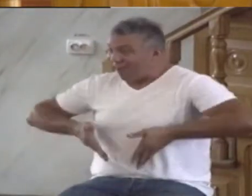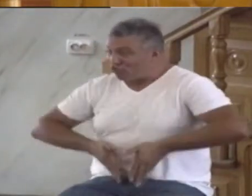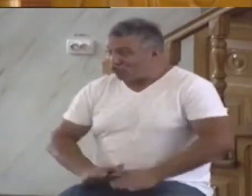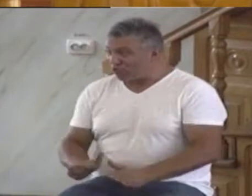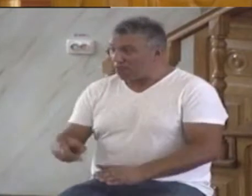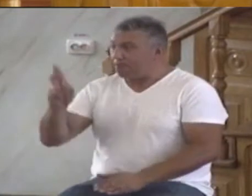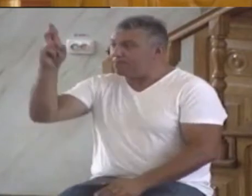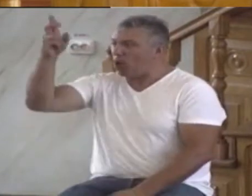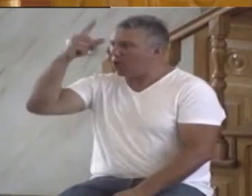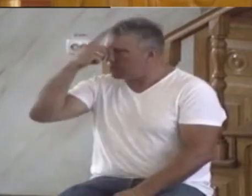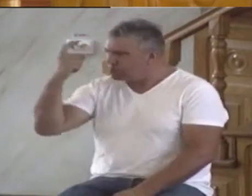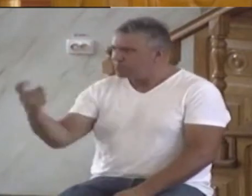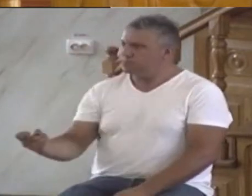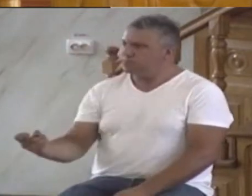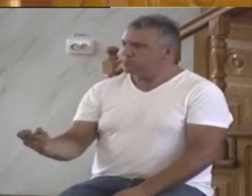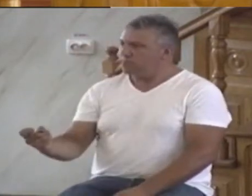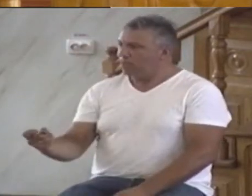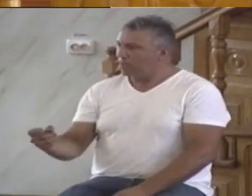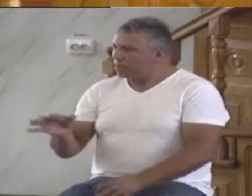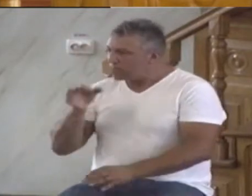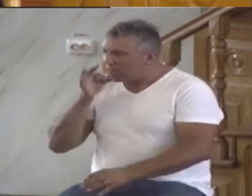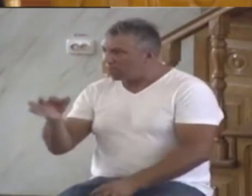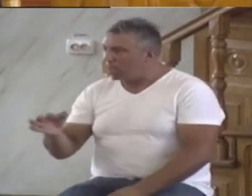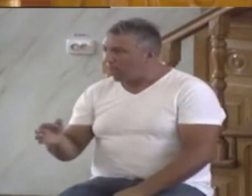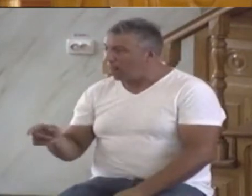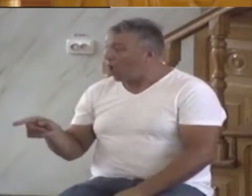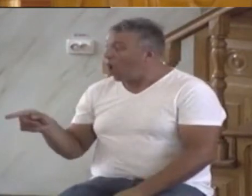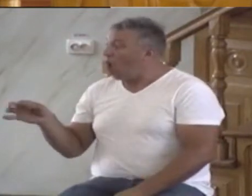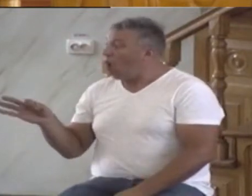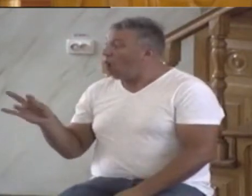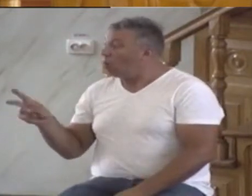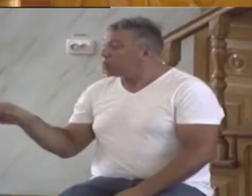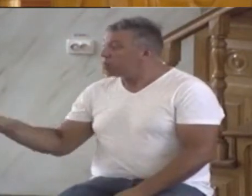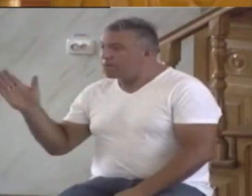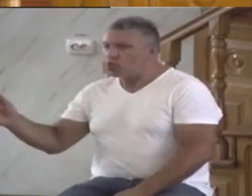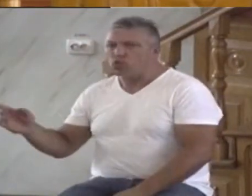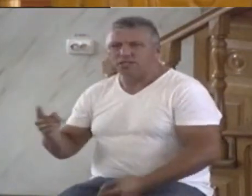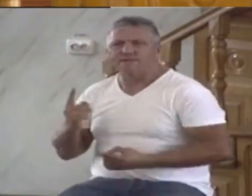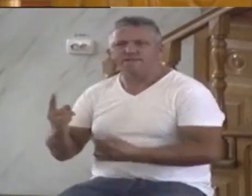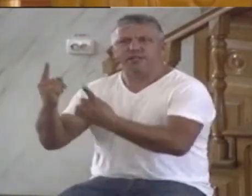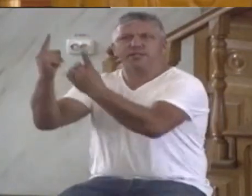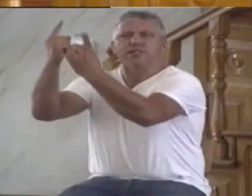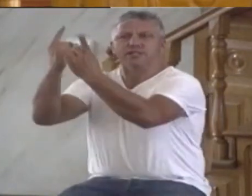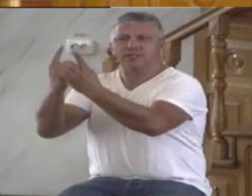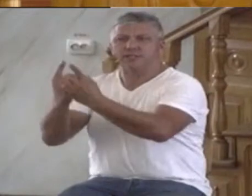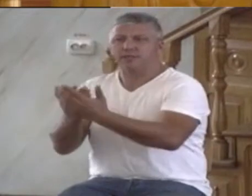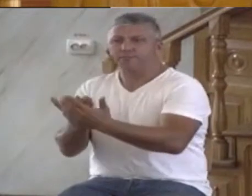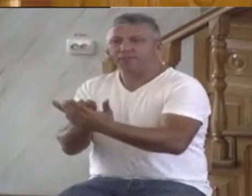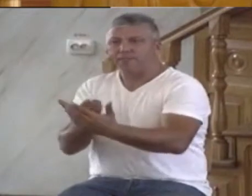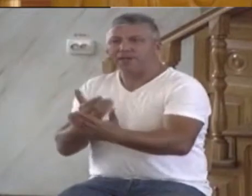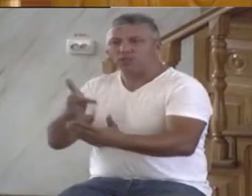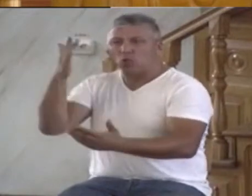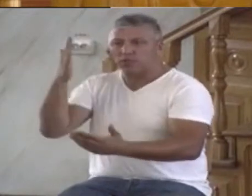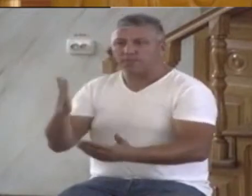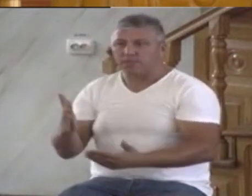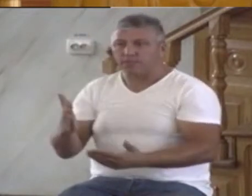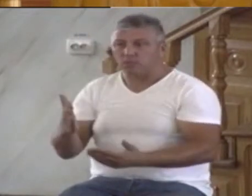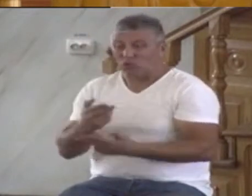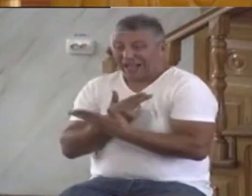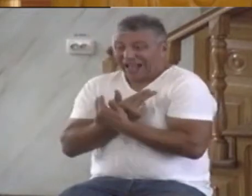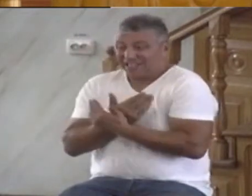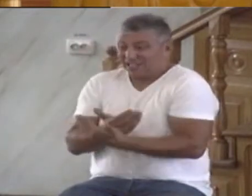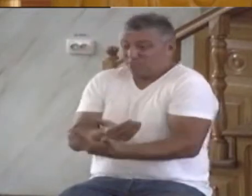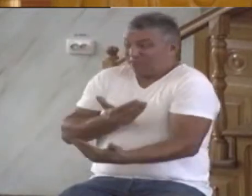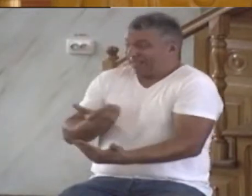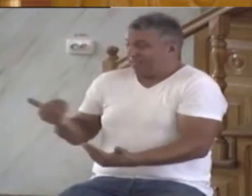будет велик пред Господом. Послушайте, ангел сказал задолго до его рождения, что он будет